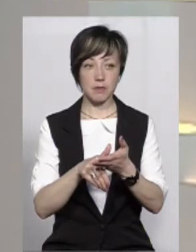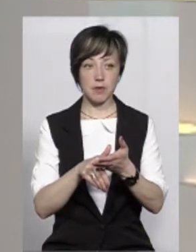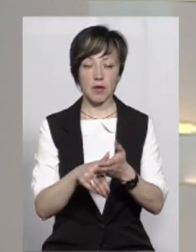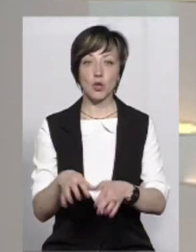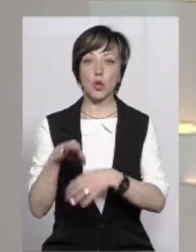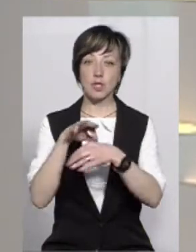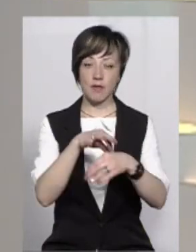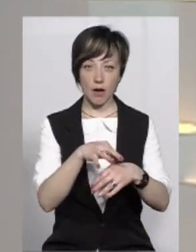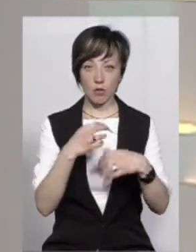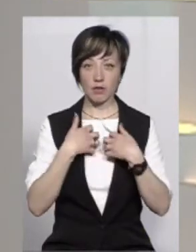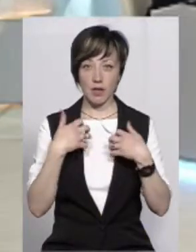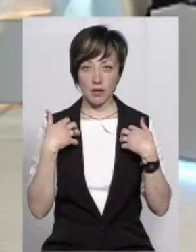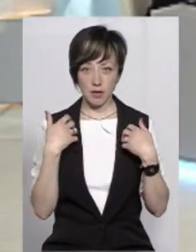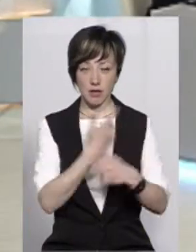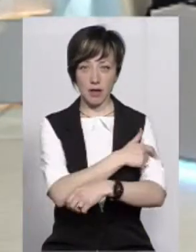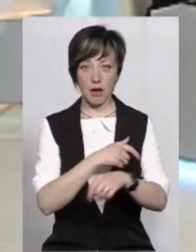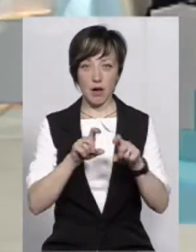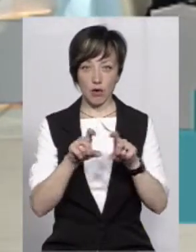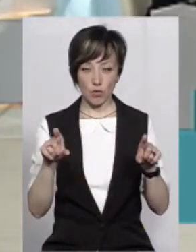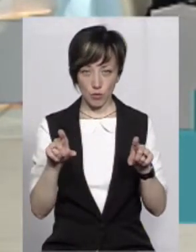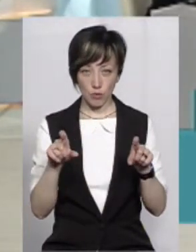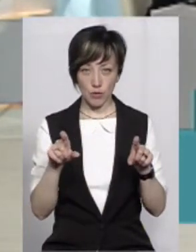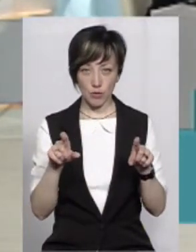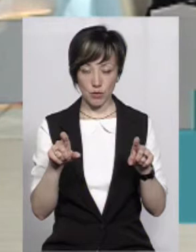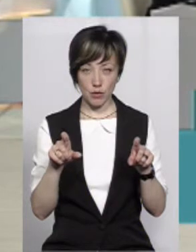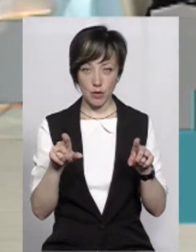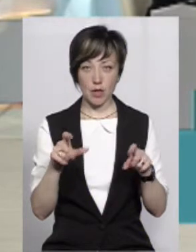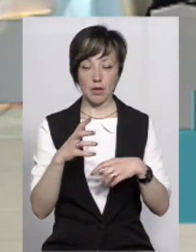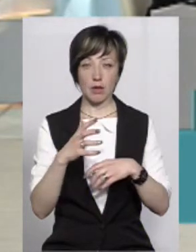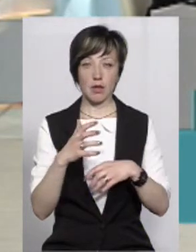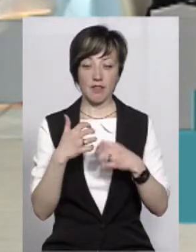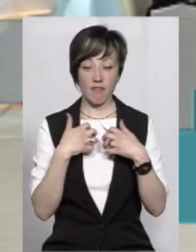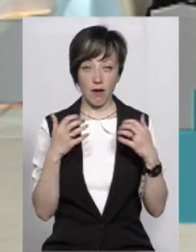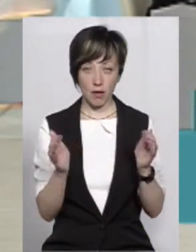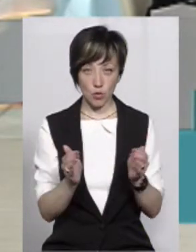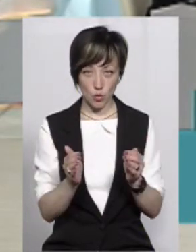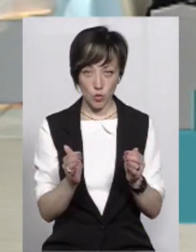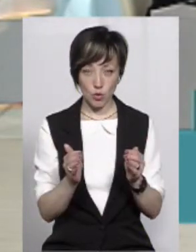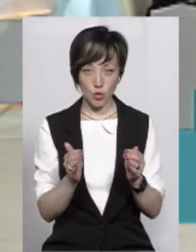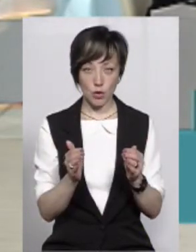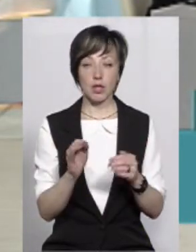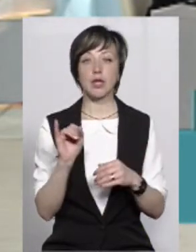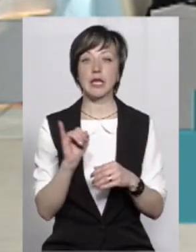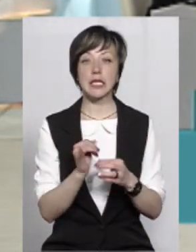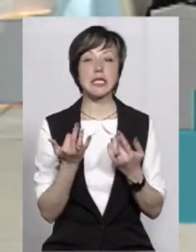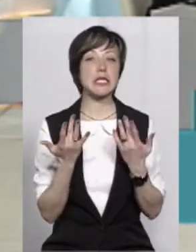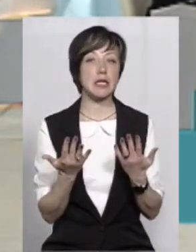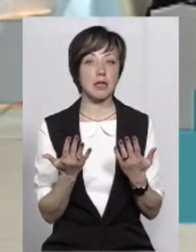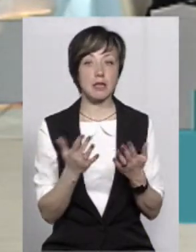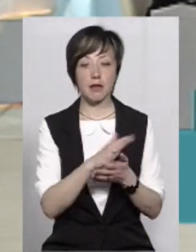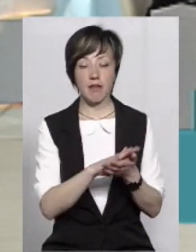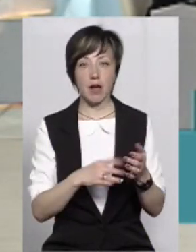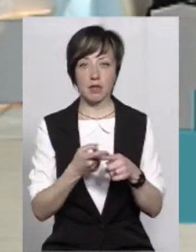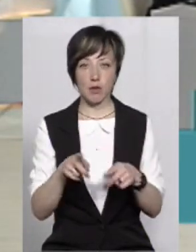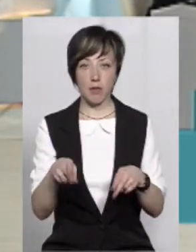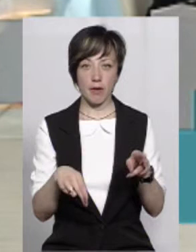Вони доставляють в лікарню, ветеринарну лікарню тваринку. І скільки от